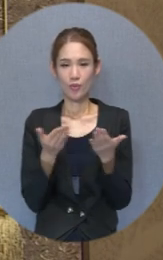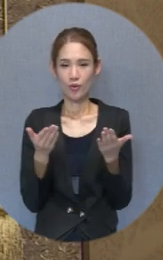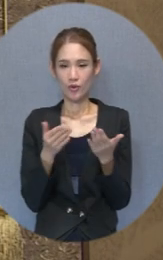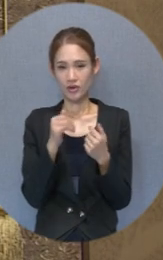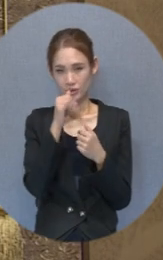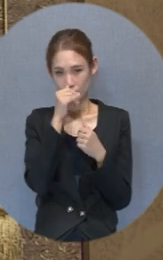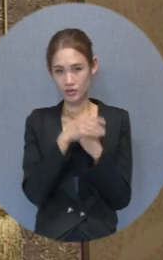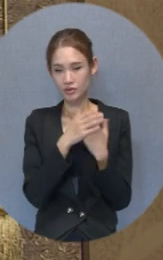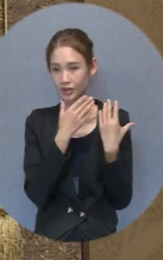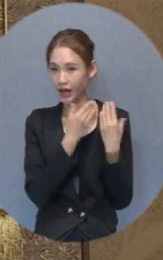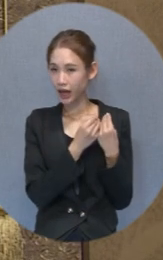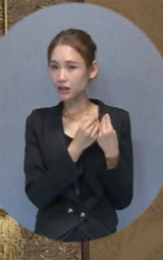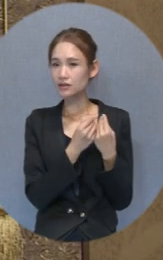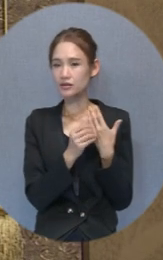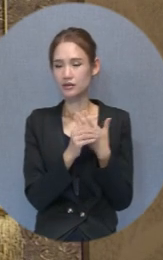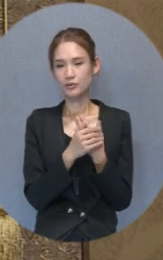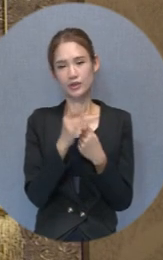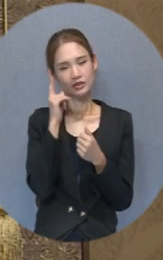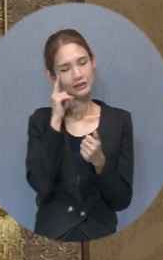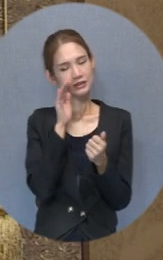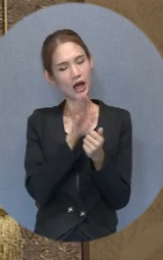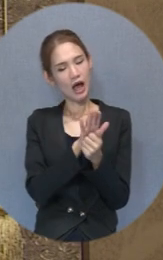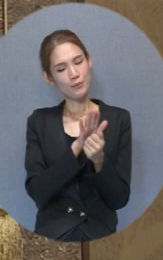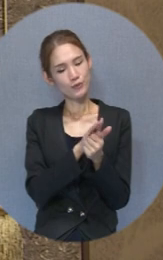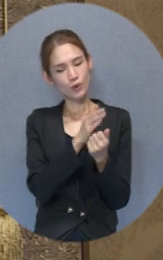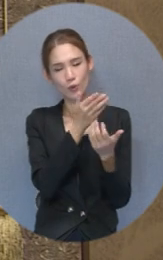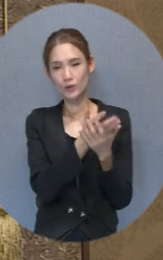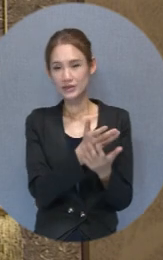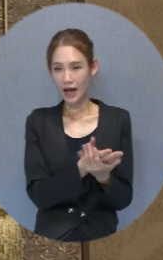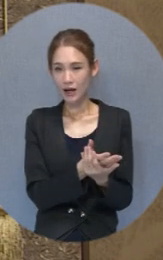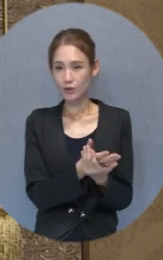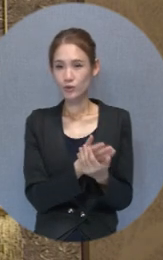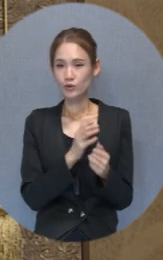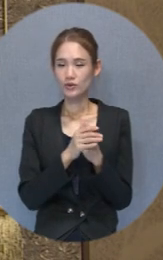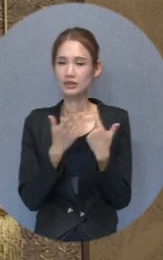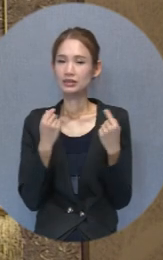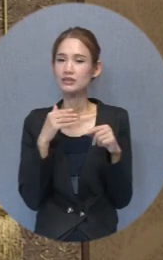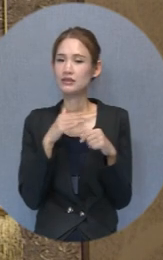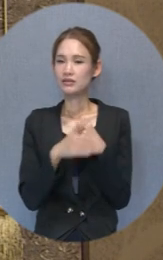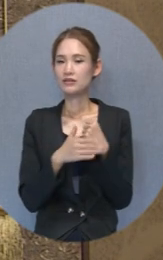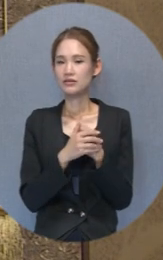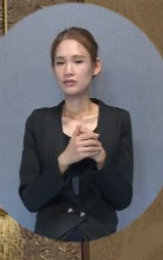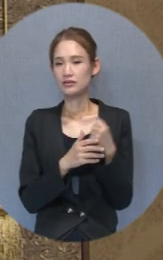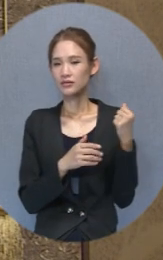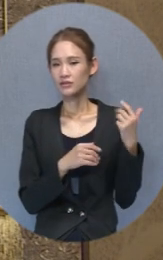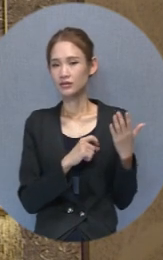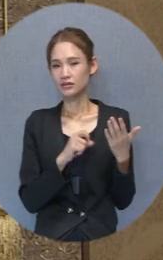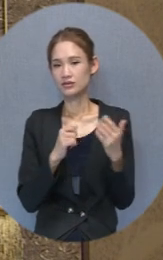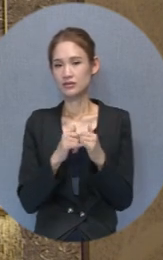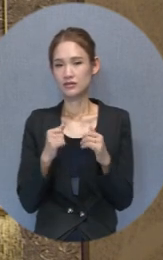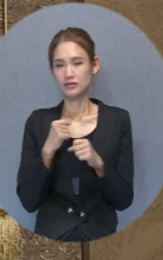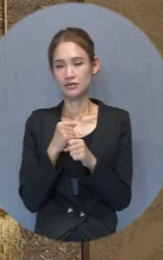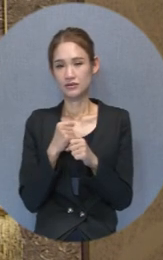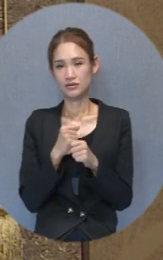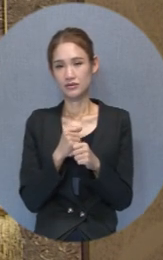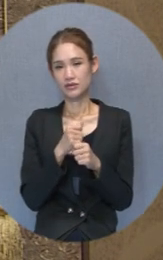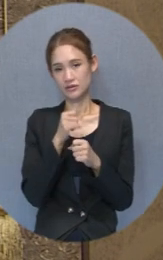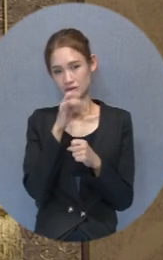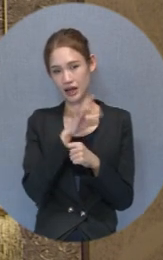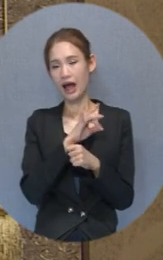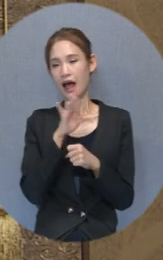것들은 뭐 예를 들어서 그냥 참고 자료 이런 식으로는 이제 몇몇 작가분들이 네. 뭐 만드시거나 하시는